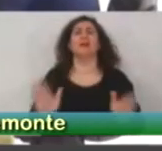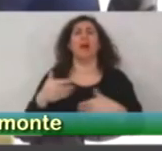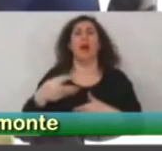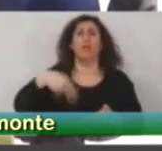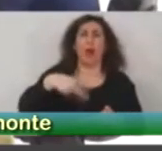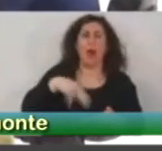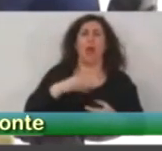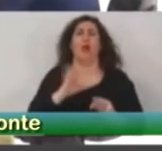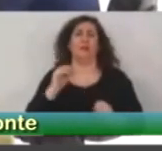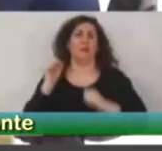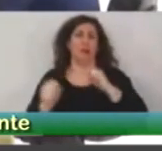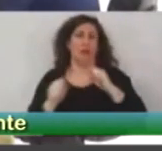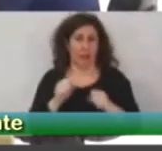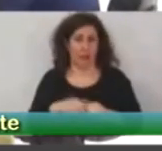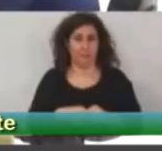le discoteche.